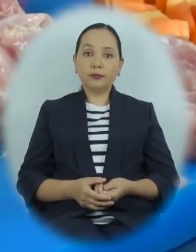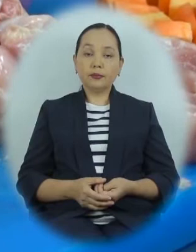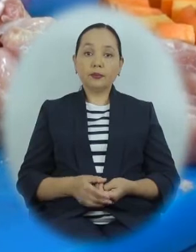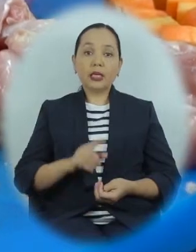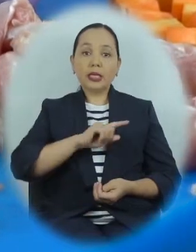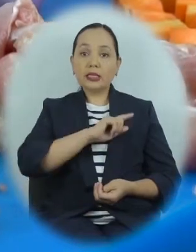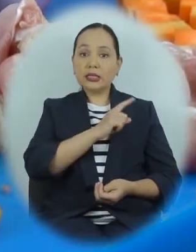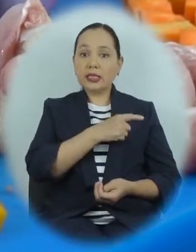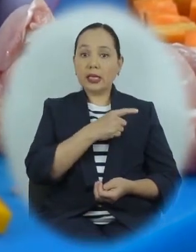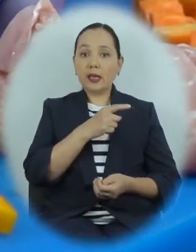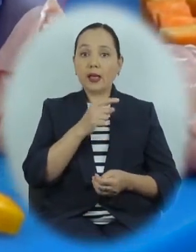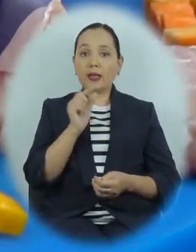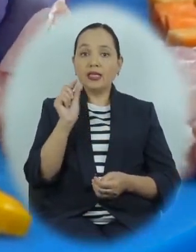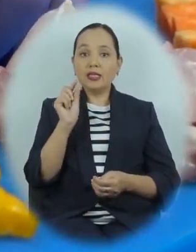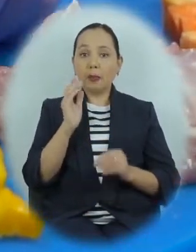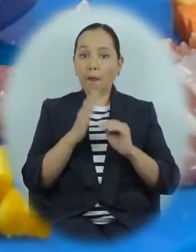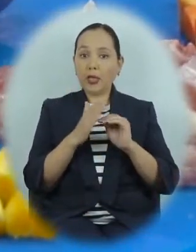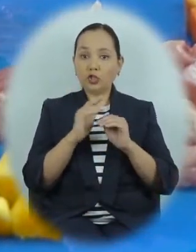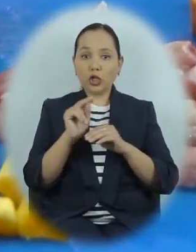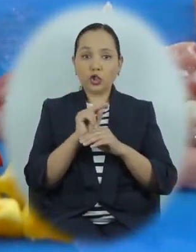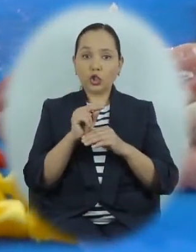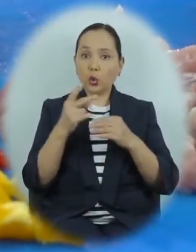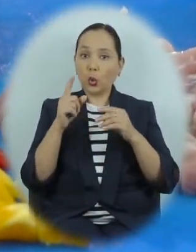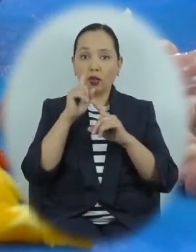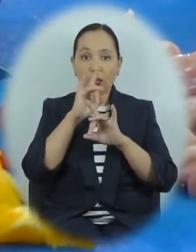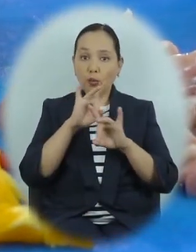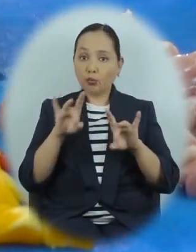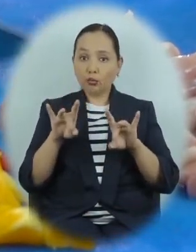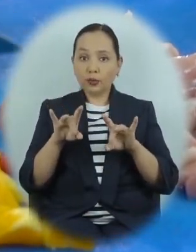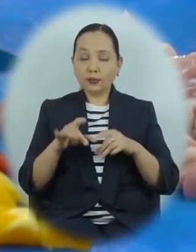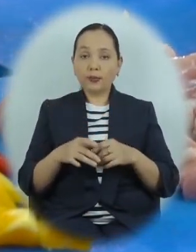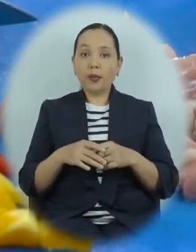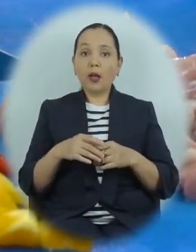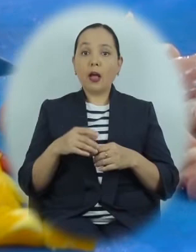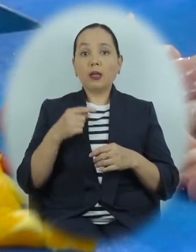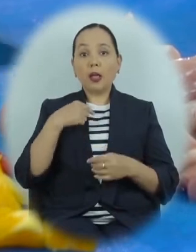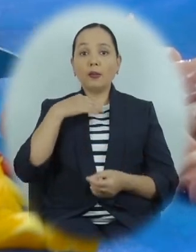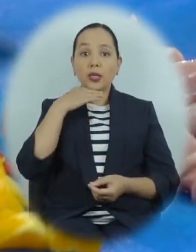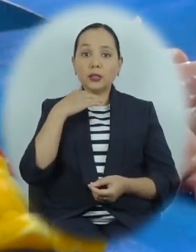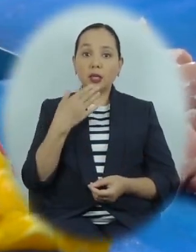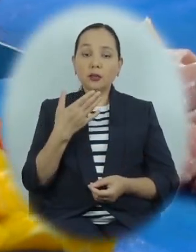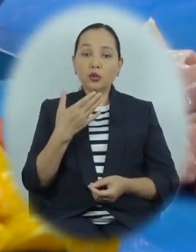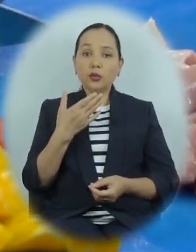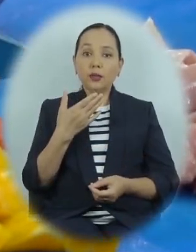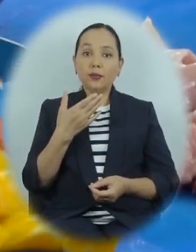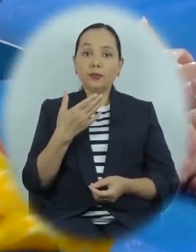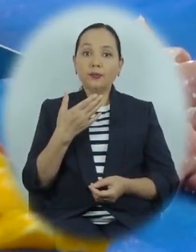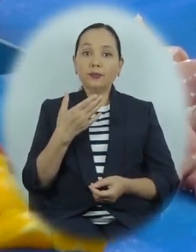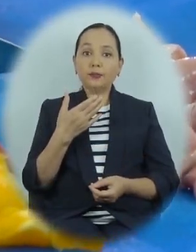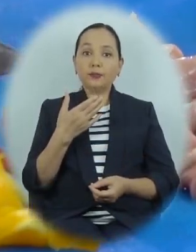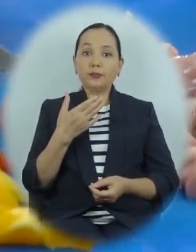Сильно измельчать чеснок мы не будем. Нам достаточно его